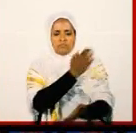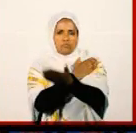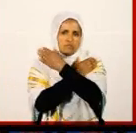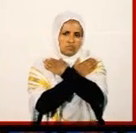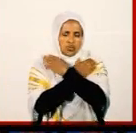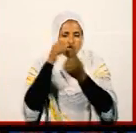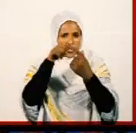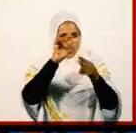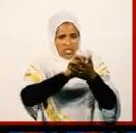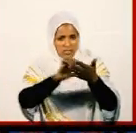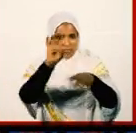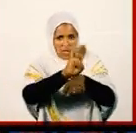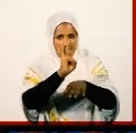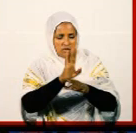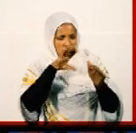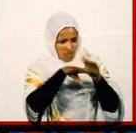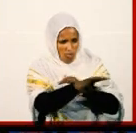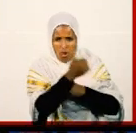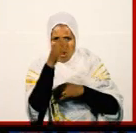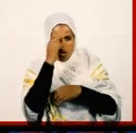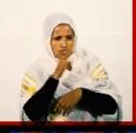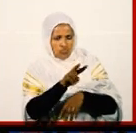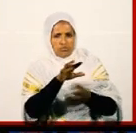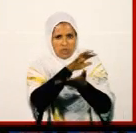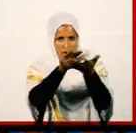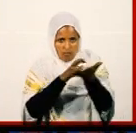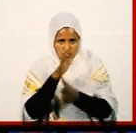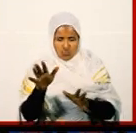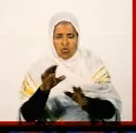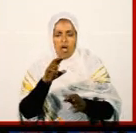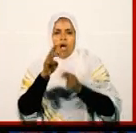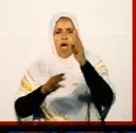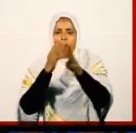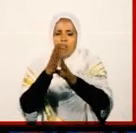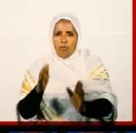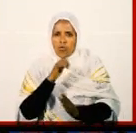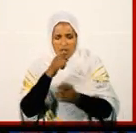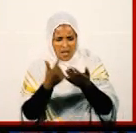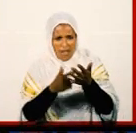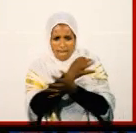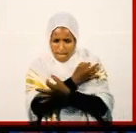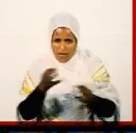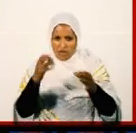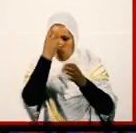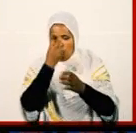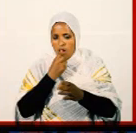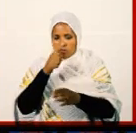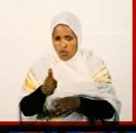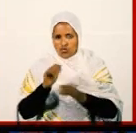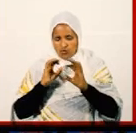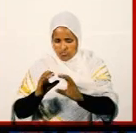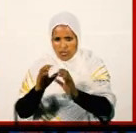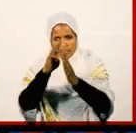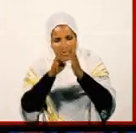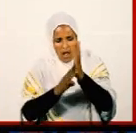ትምህርተ መስቀል አላብሰው ወደ ቅድስት ቤተክርስቲያን ሲያም ሲገቡ እንዳይረብሹ እንዳለማዊ እንዳልሆነ ይህንን በደንብ